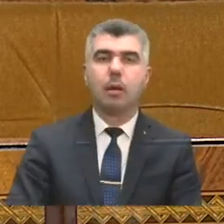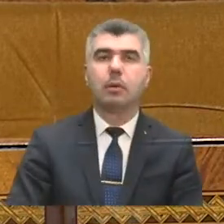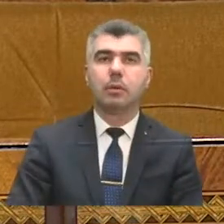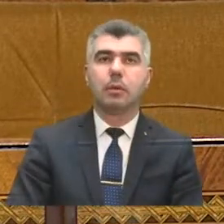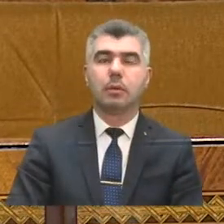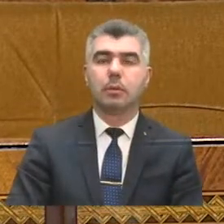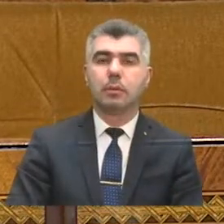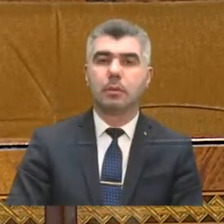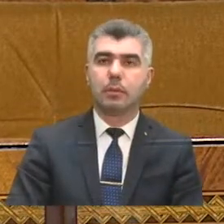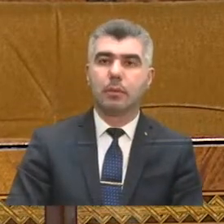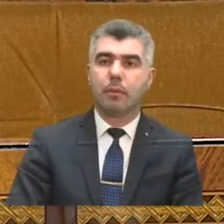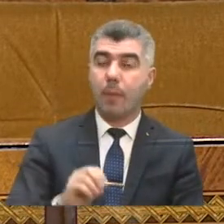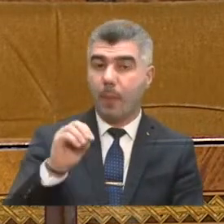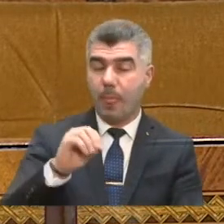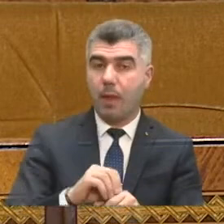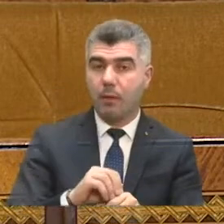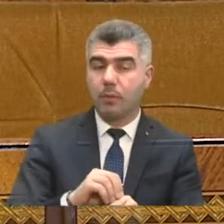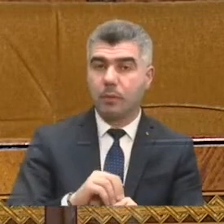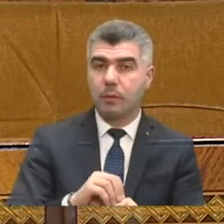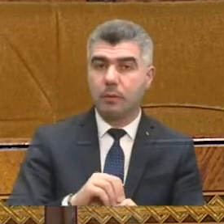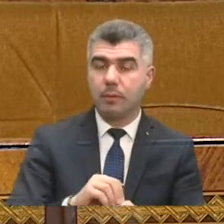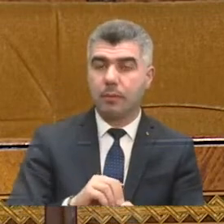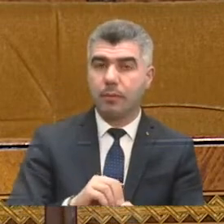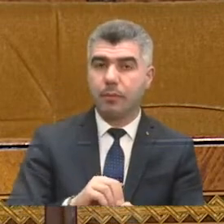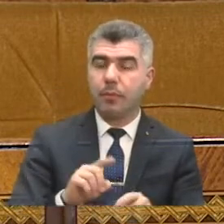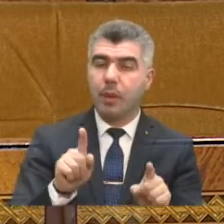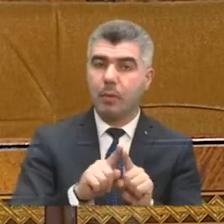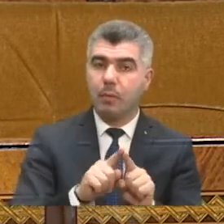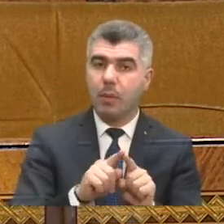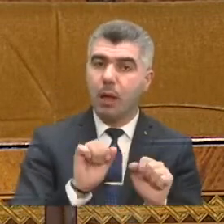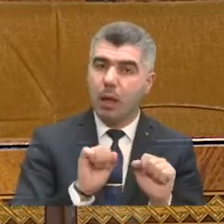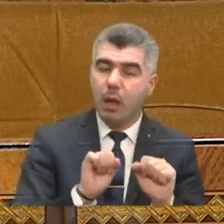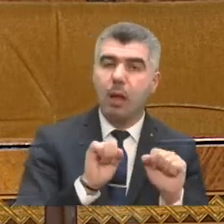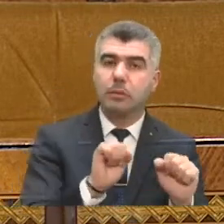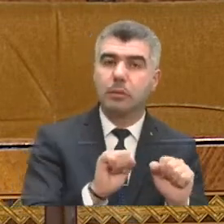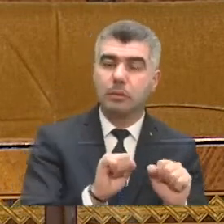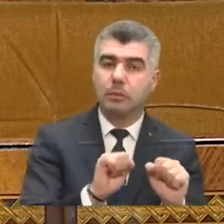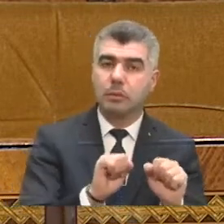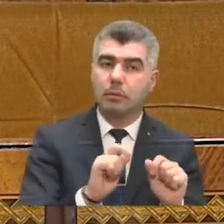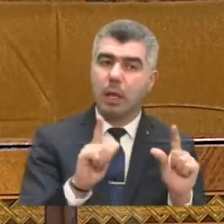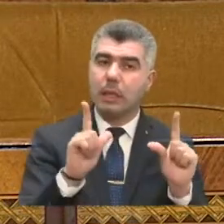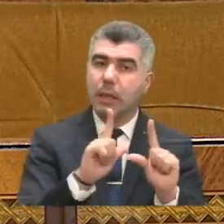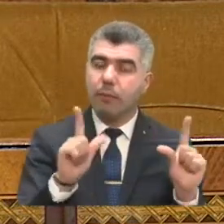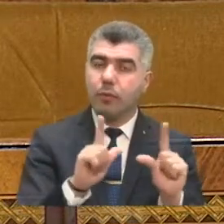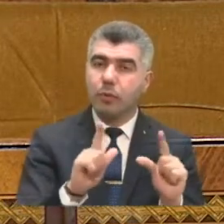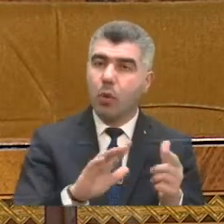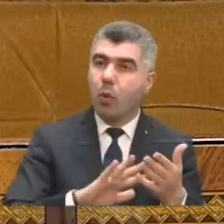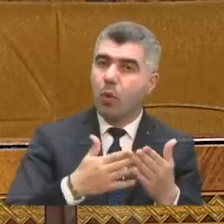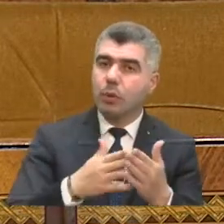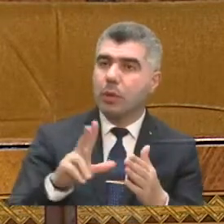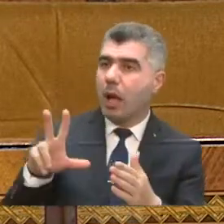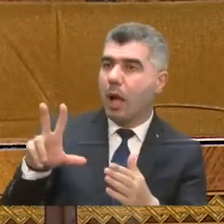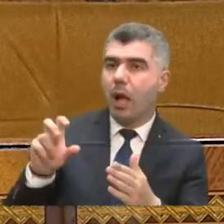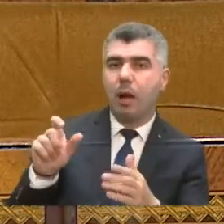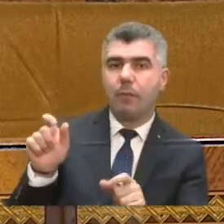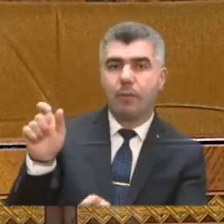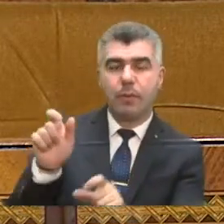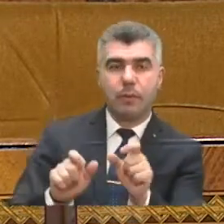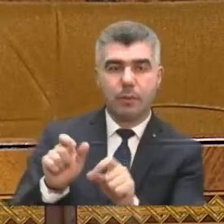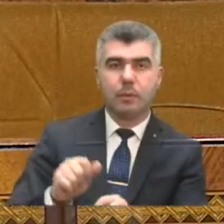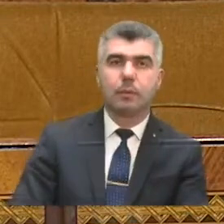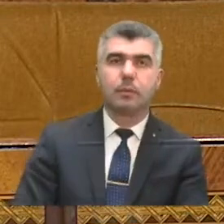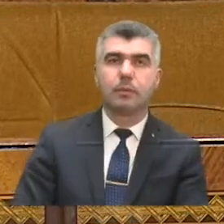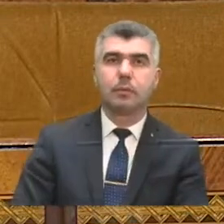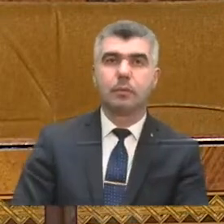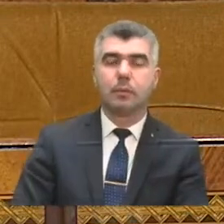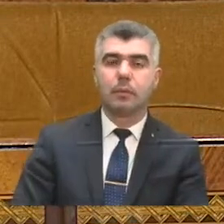واحد يعني الصبغه، تعطيه واحد الدفعه اعلاميه، لانه باش يعرفوه المواطنين. وكنقول لكم السيده